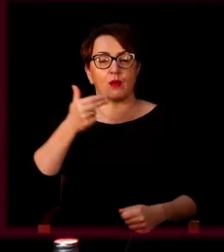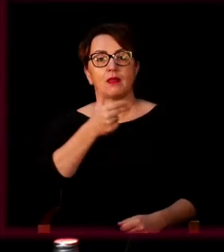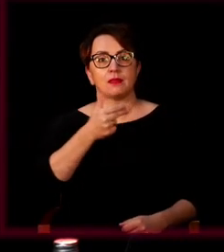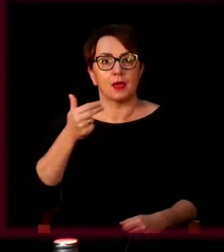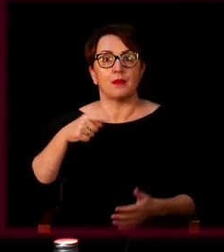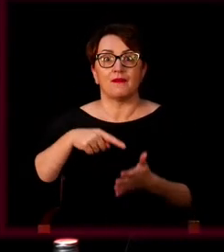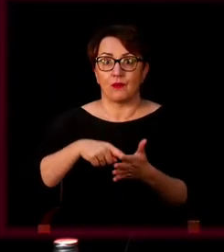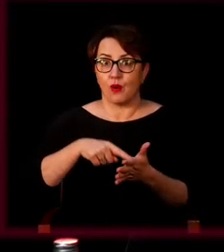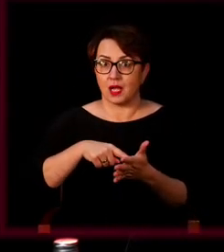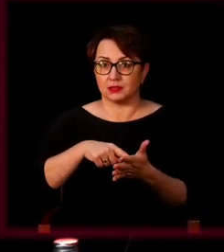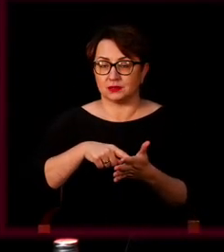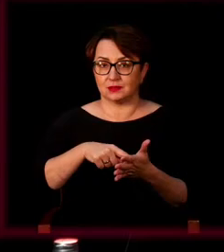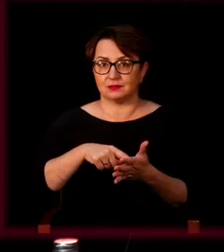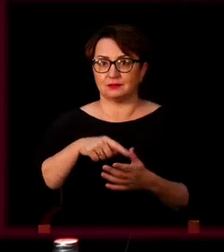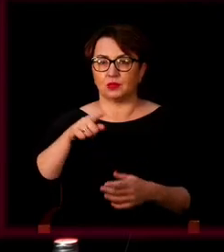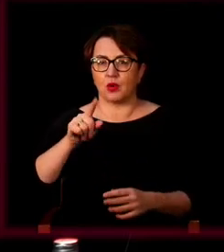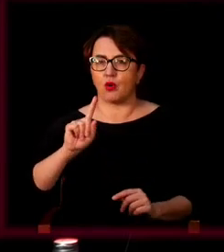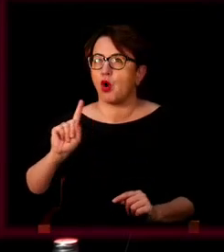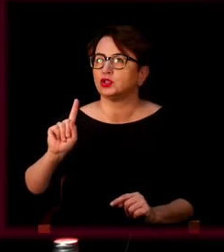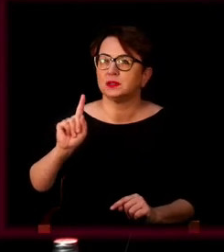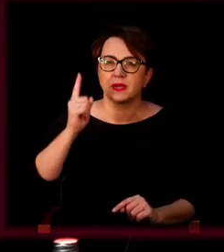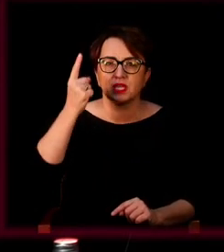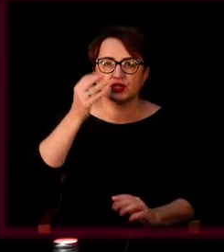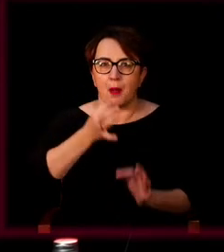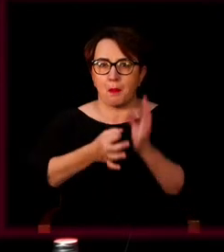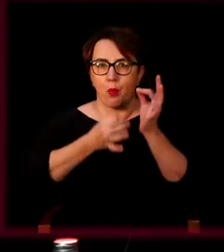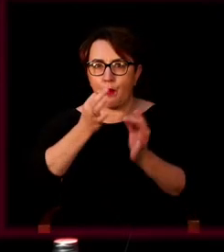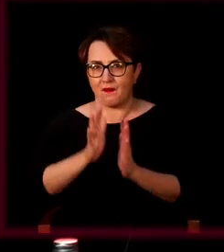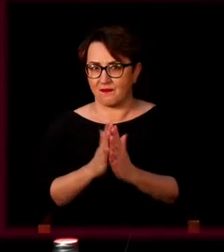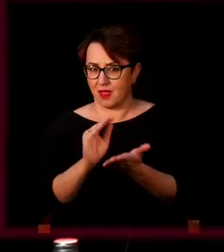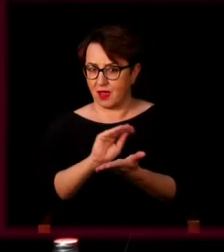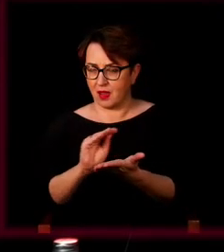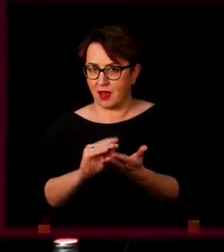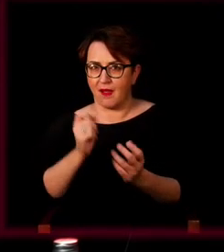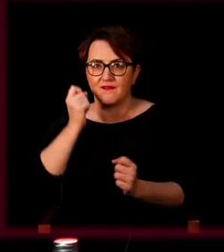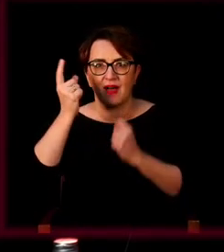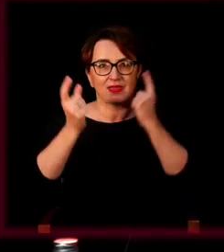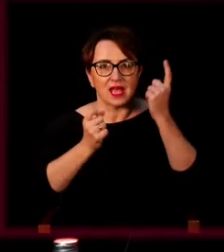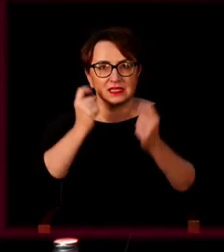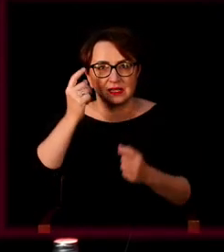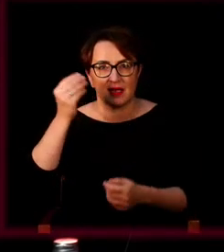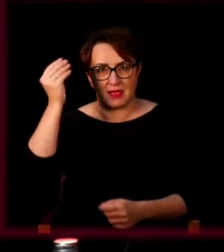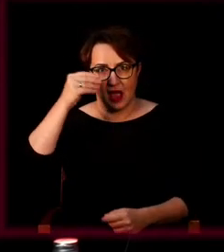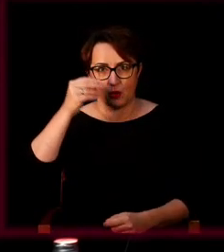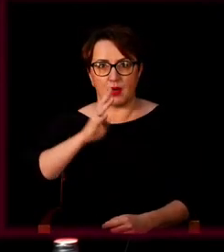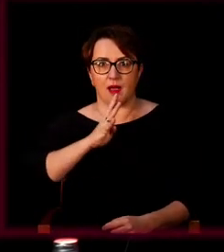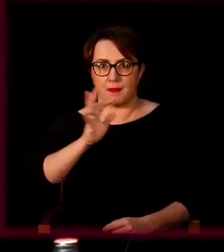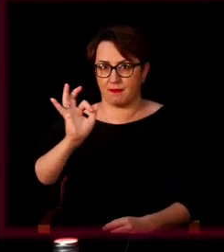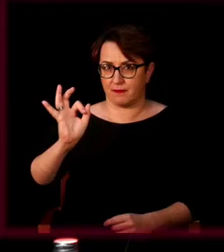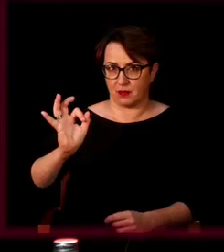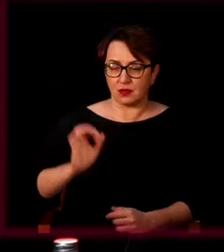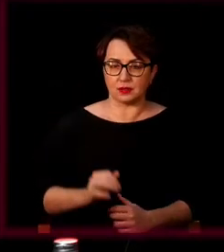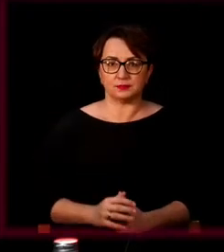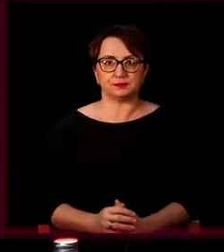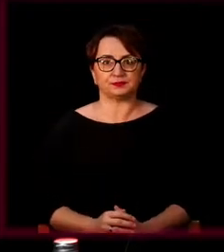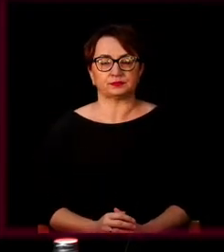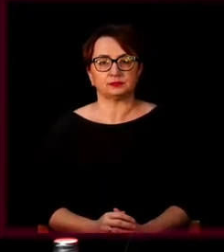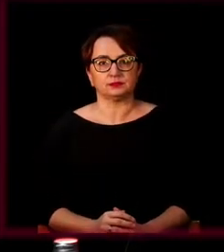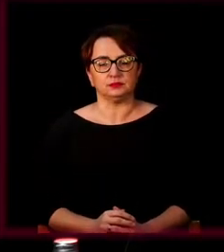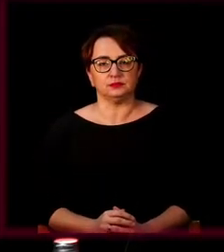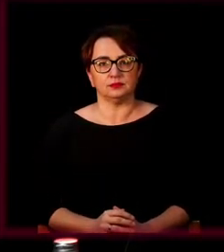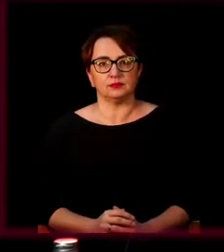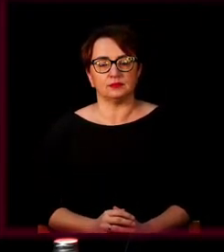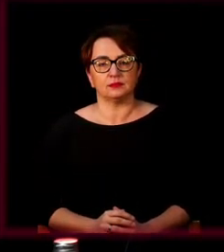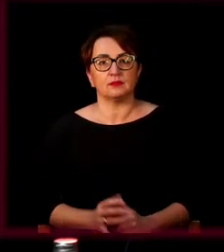poświęcony właśnie jednej z takich kosmicznych powieści fantastyki naukowej, amerykańskiej fantastyki naukowej.